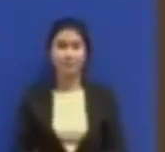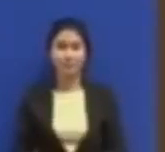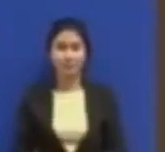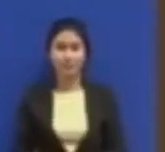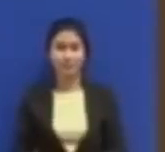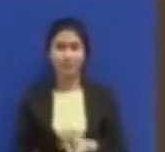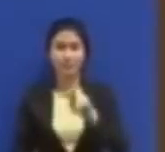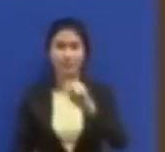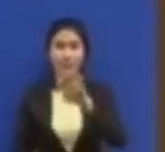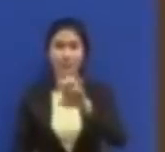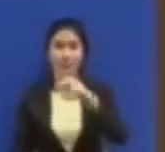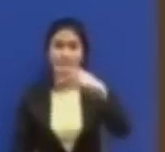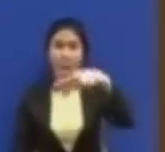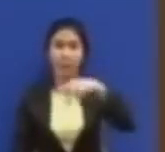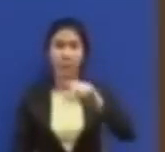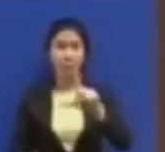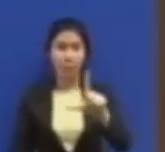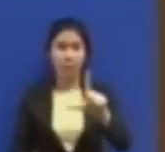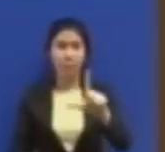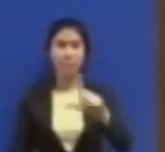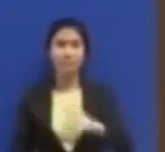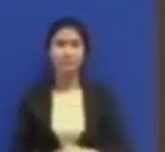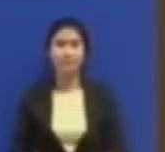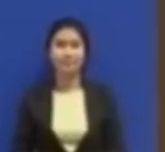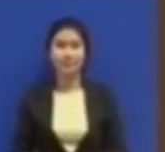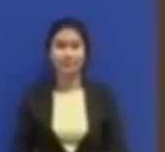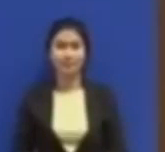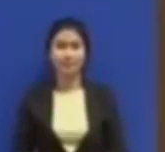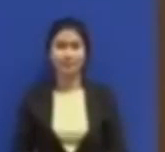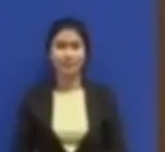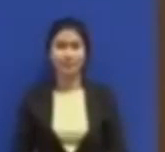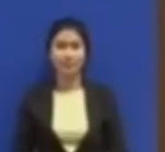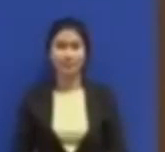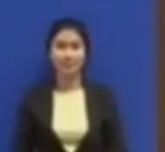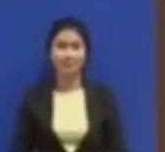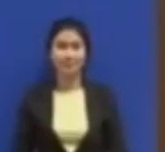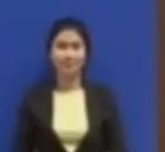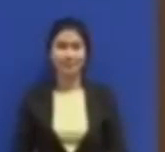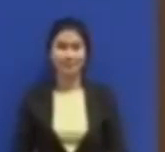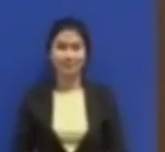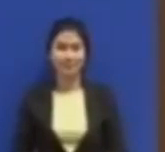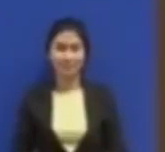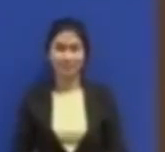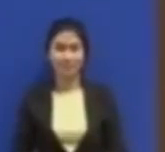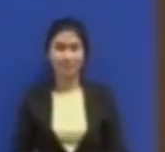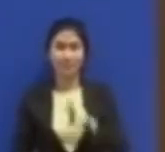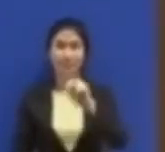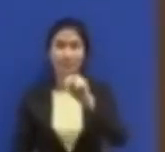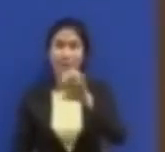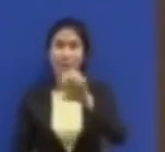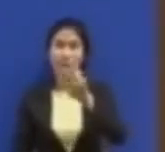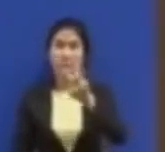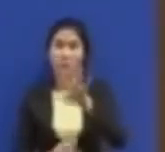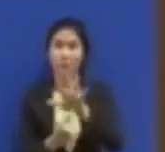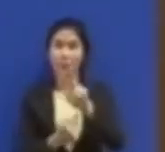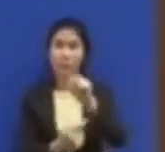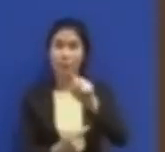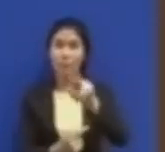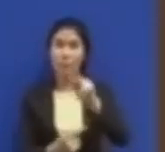พนธ์นาคนาคสมภพ87พลเอกนิวัฒน์มีนโยธิ